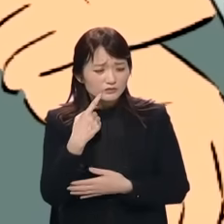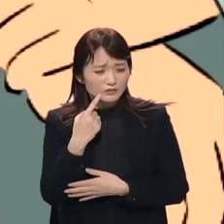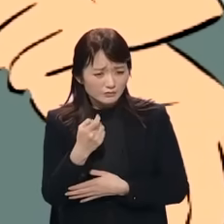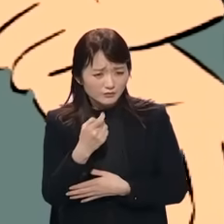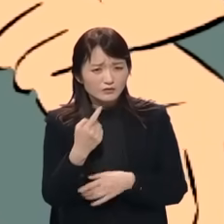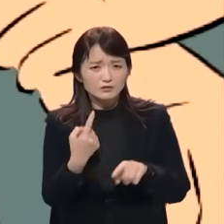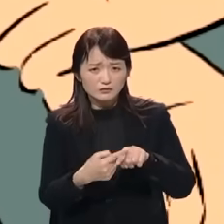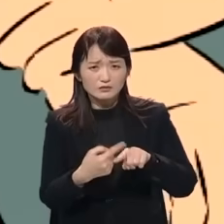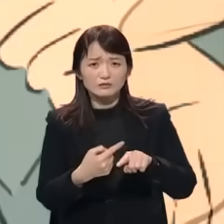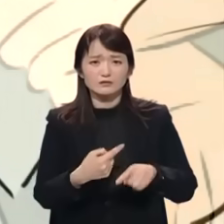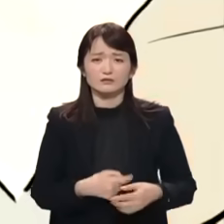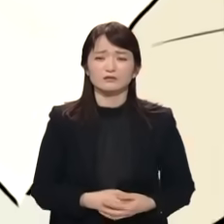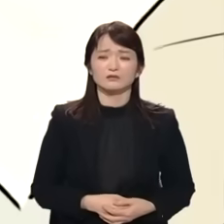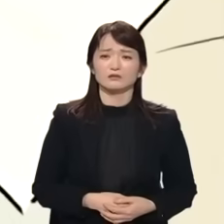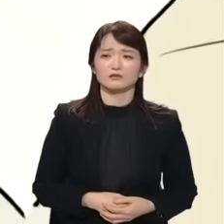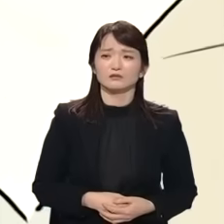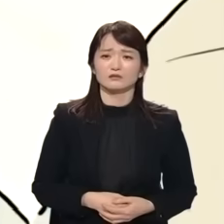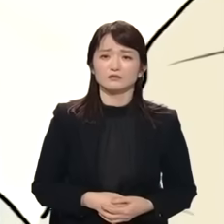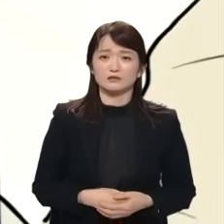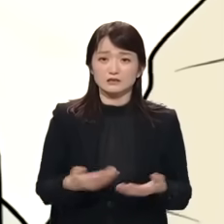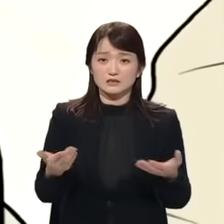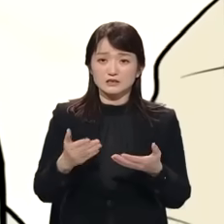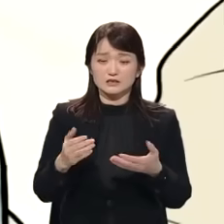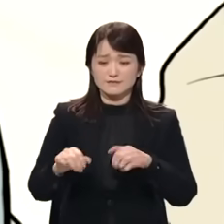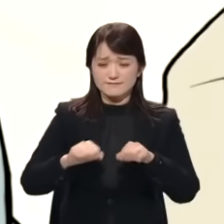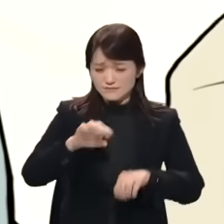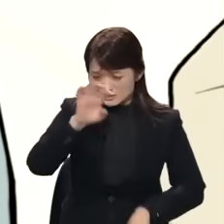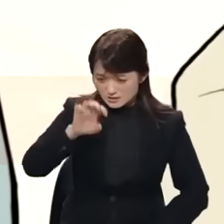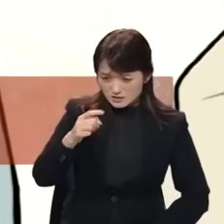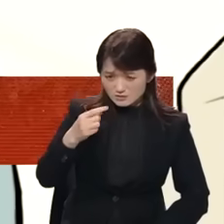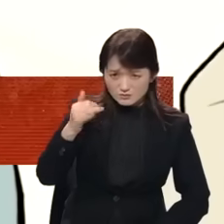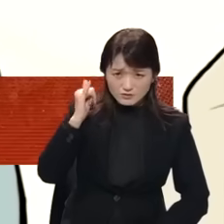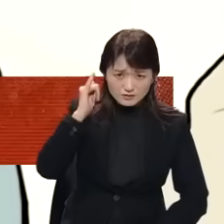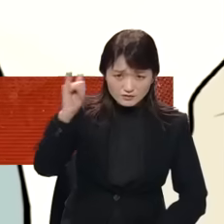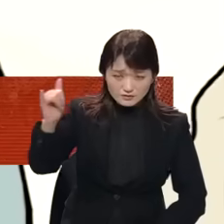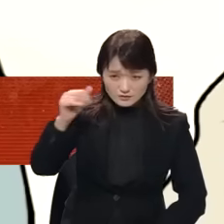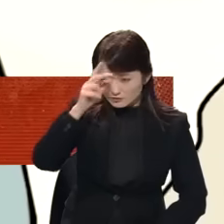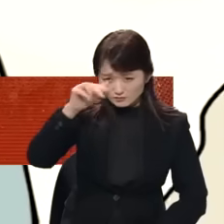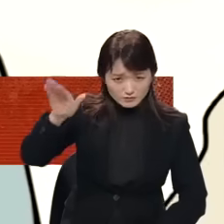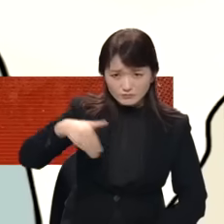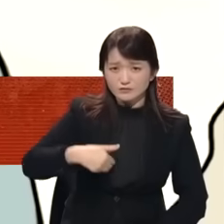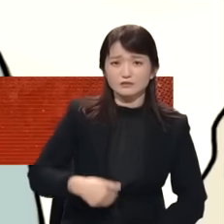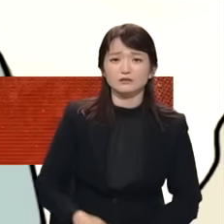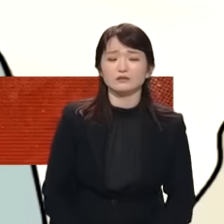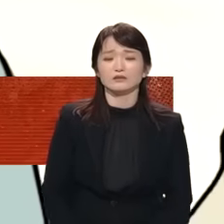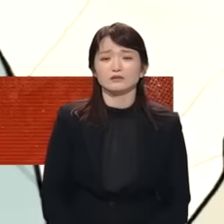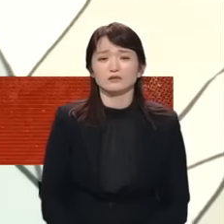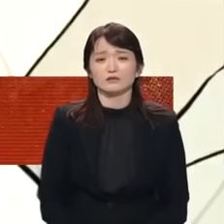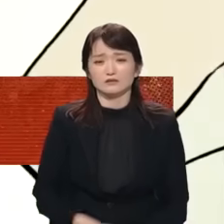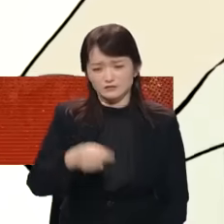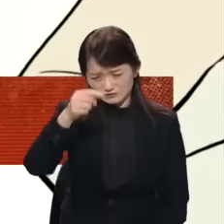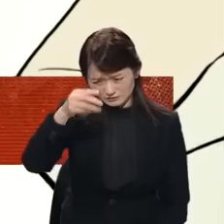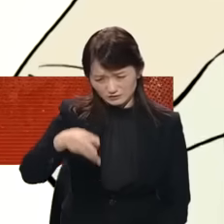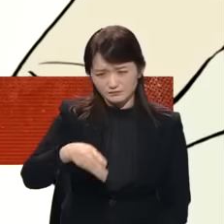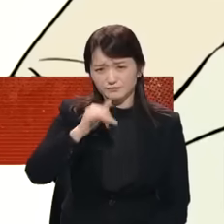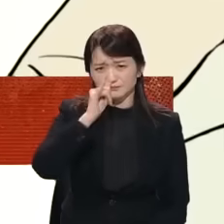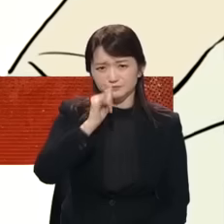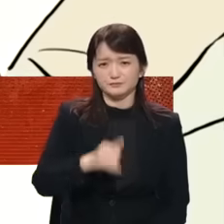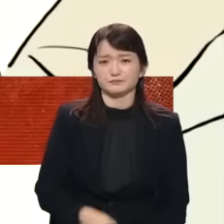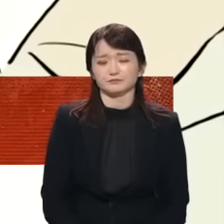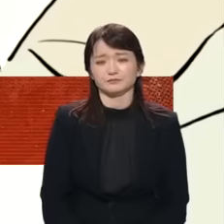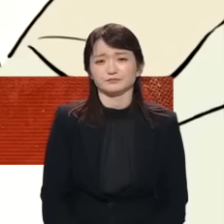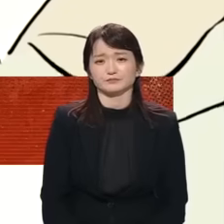상황인데 그런 짓을 반복을 하니까 119에 신고하고 경찰 불러 부르고 이런 경우까지도 여러 번 있었다라는